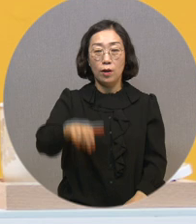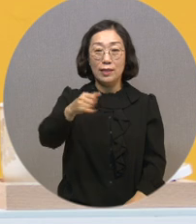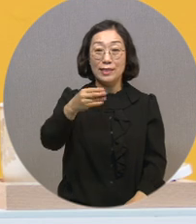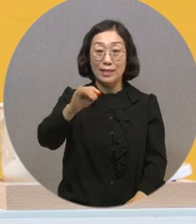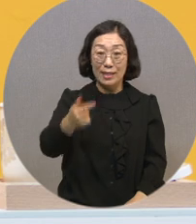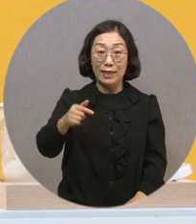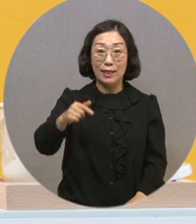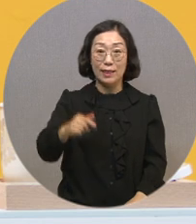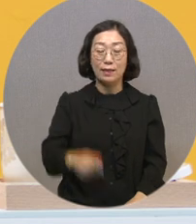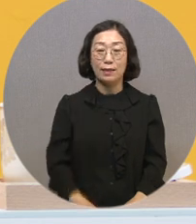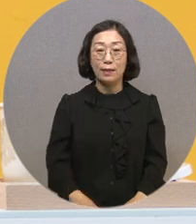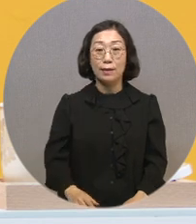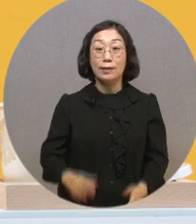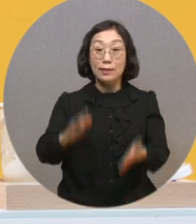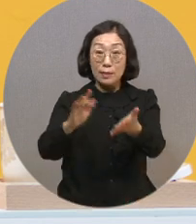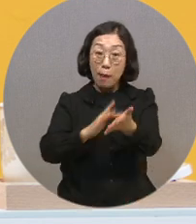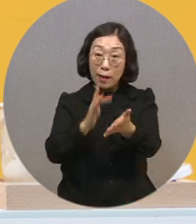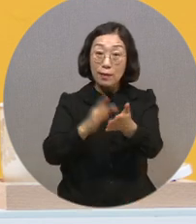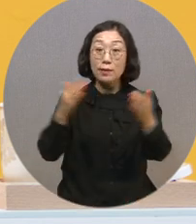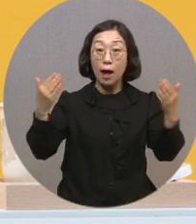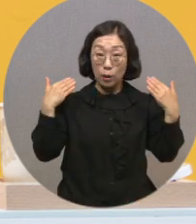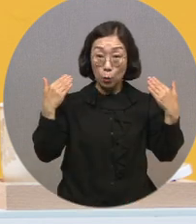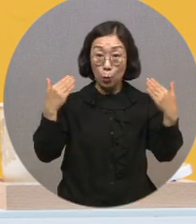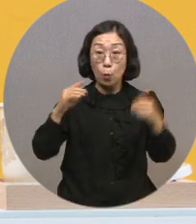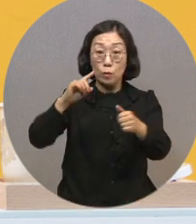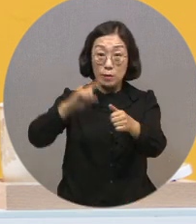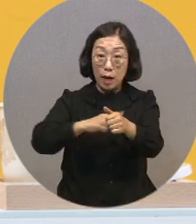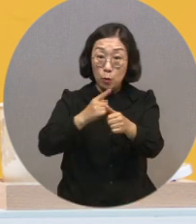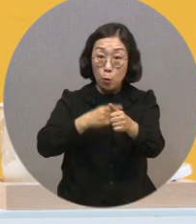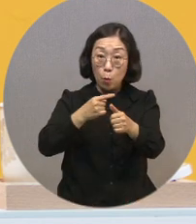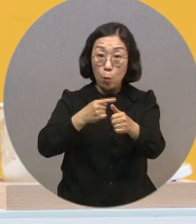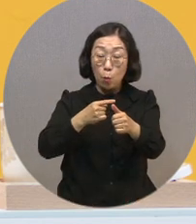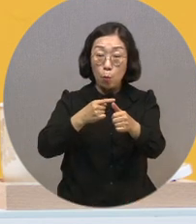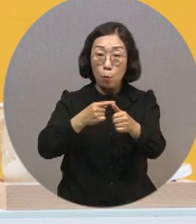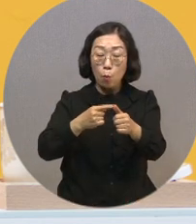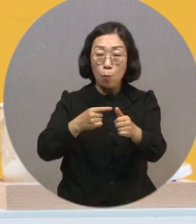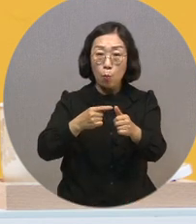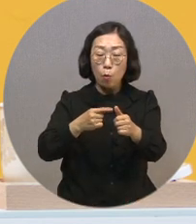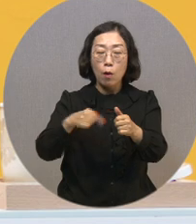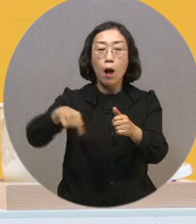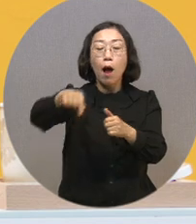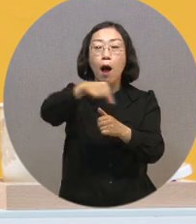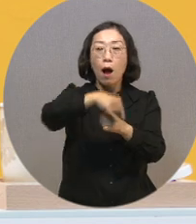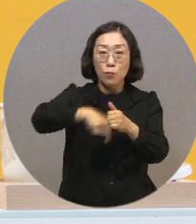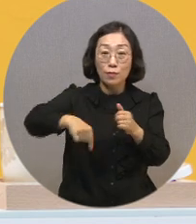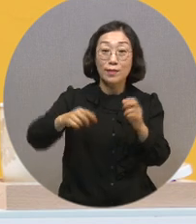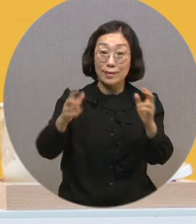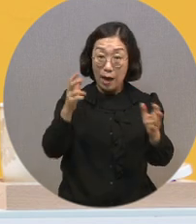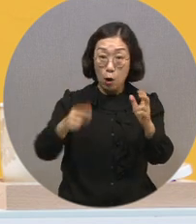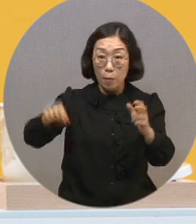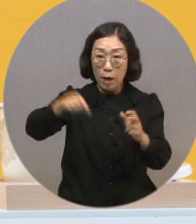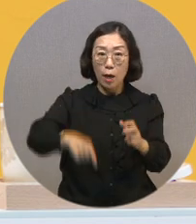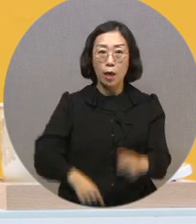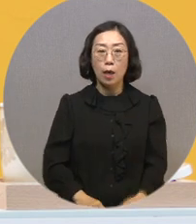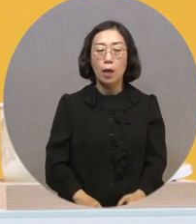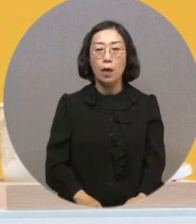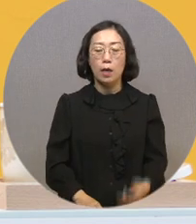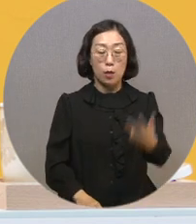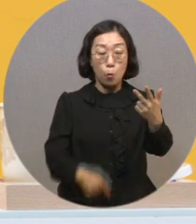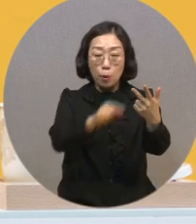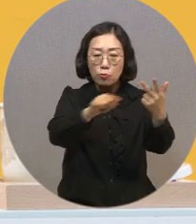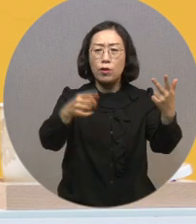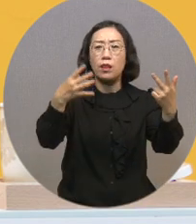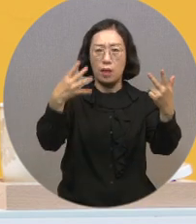있어서 우리가 일곱 개 하는 것 중에 네 군데를 특수학교에다가 집중 배치를